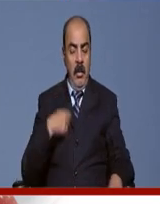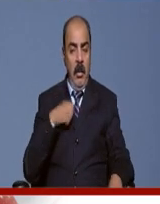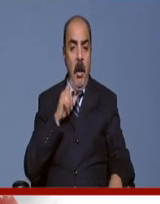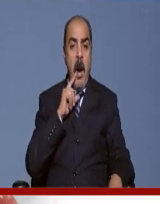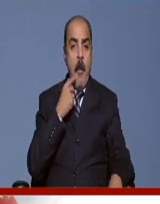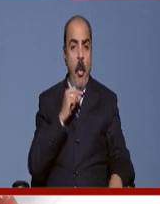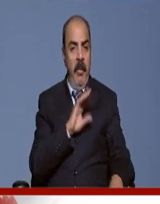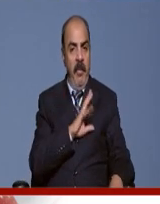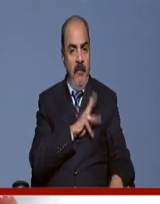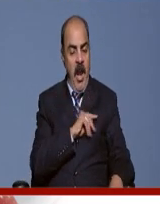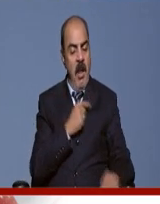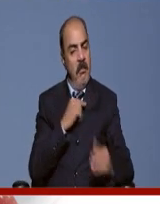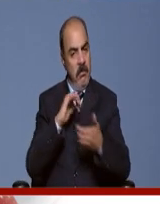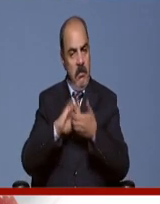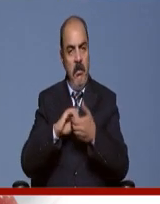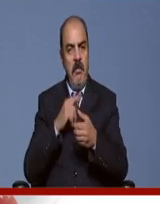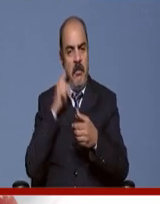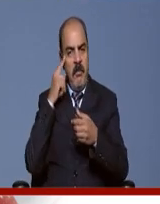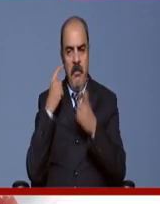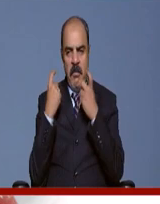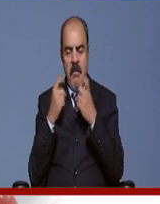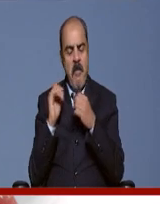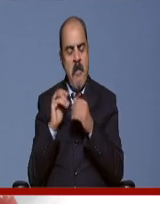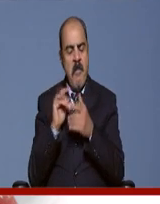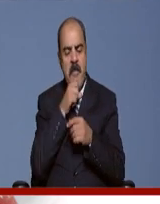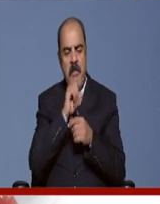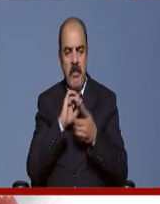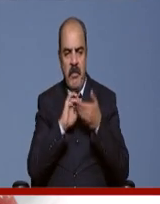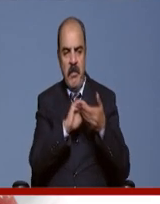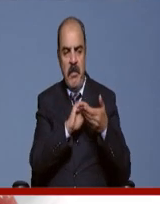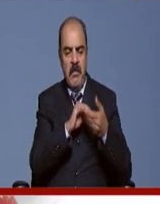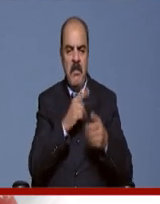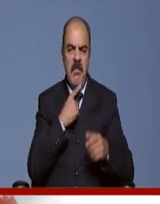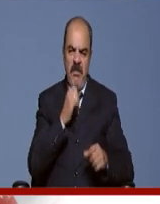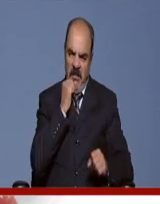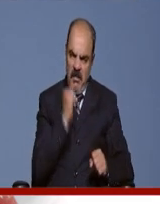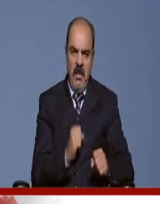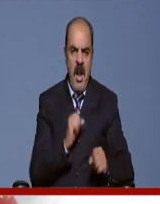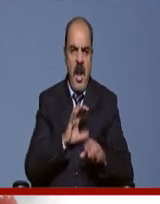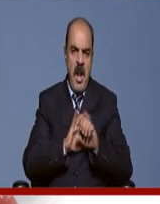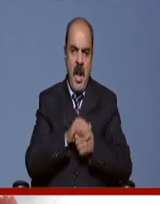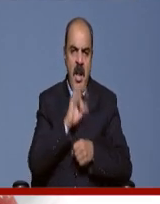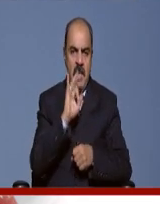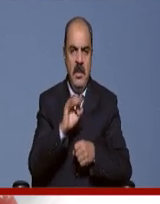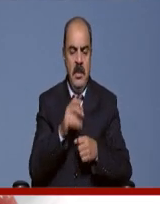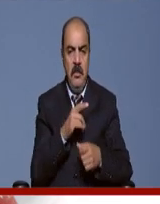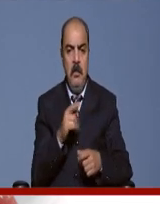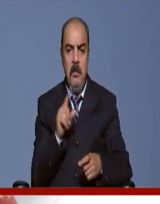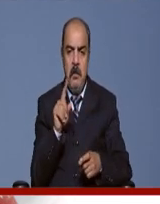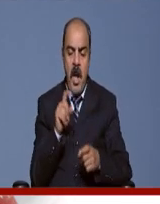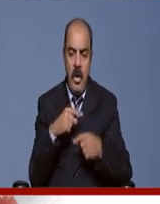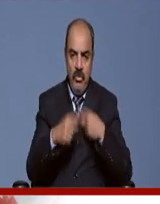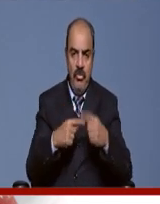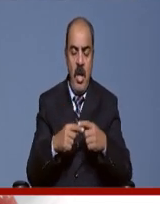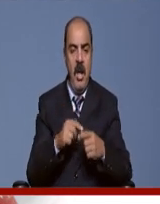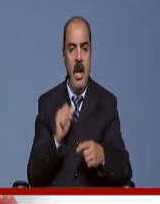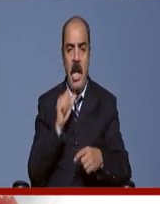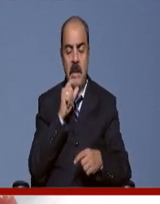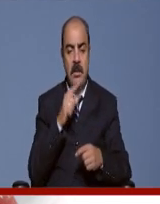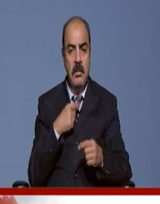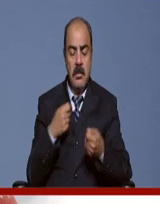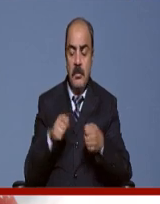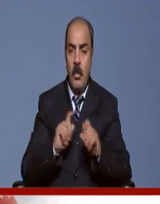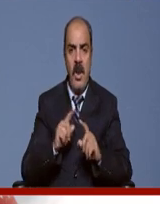عباس لوصول المساعده الانسانيه فرنسا اصرت على وصول المياه الى غزه بدون اي